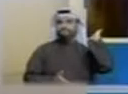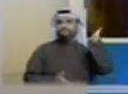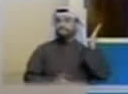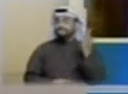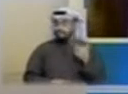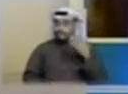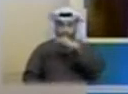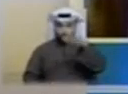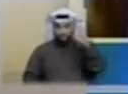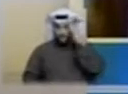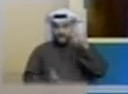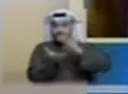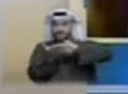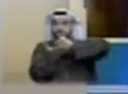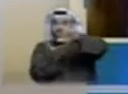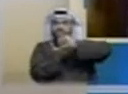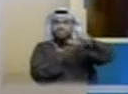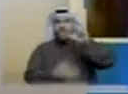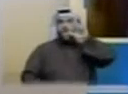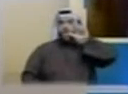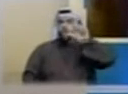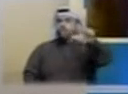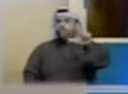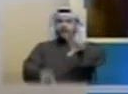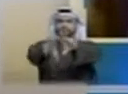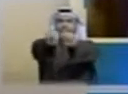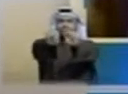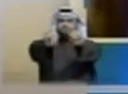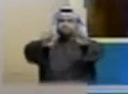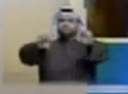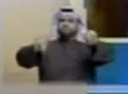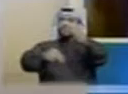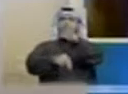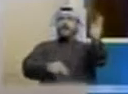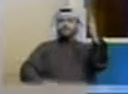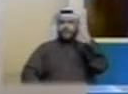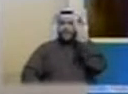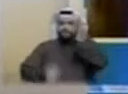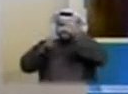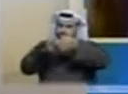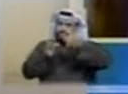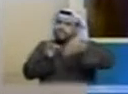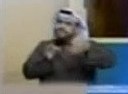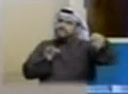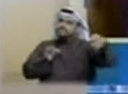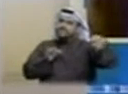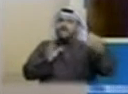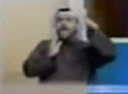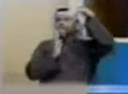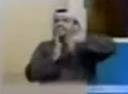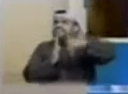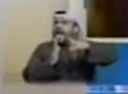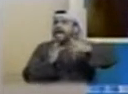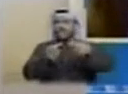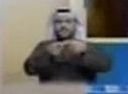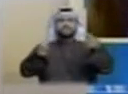الجديدة إلى السفارات بحيث أن اللقاط كلها تكون متداولة ومعرفة تامة بكل تفاصيل. فحوى هذا الموضوع